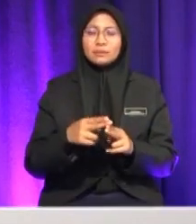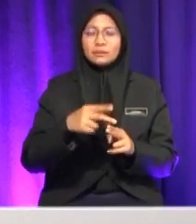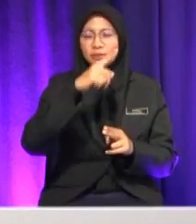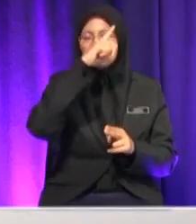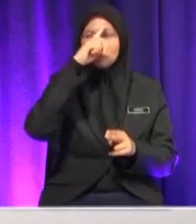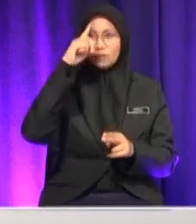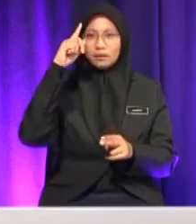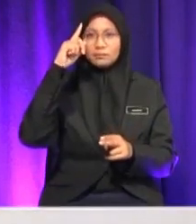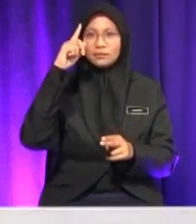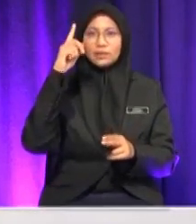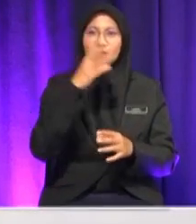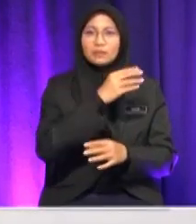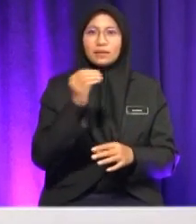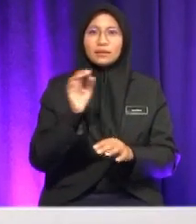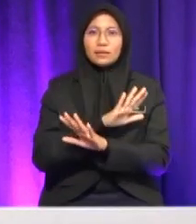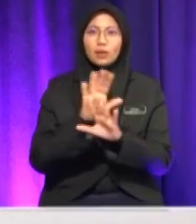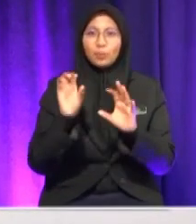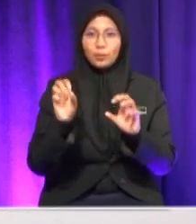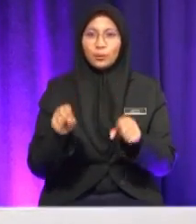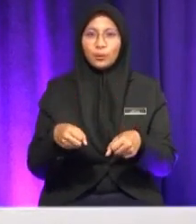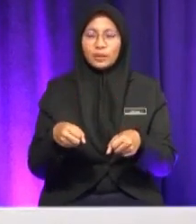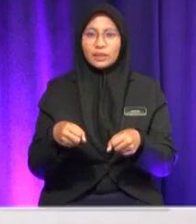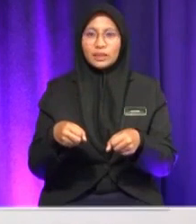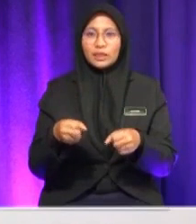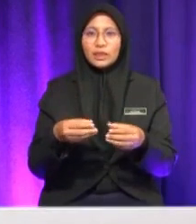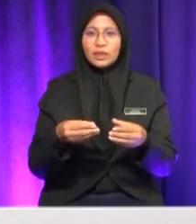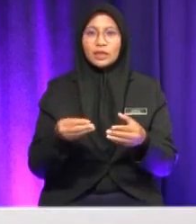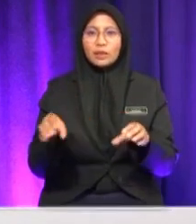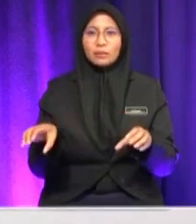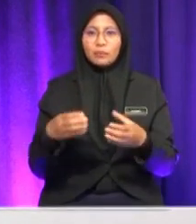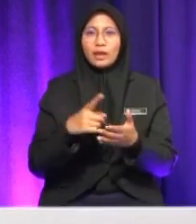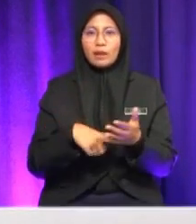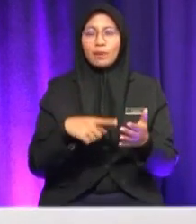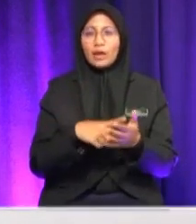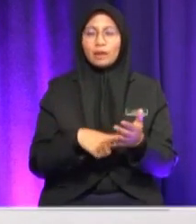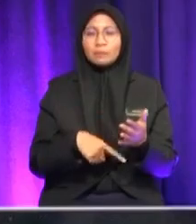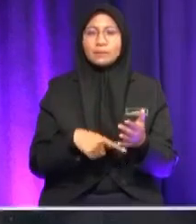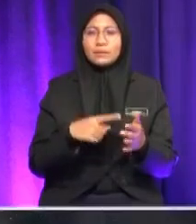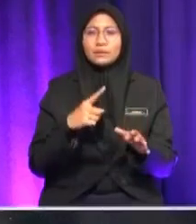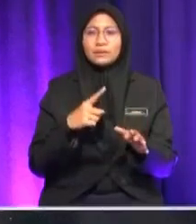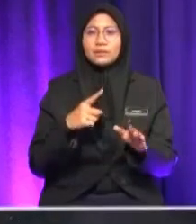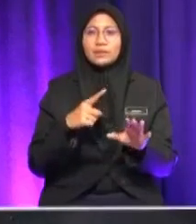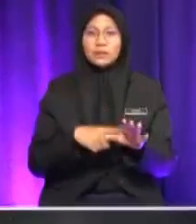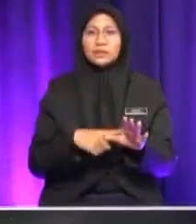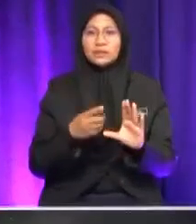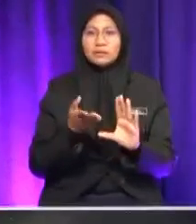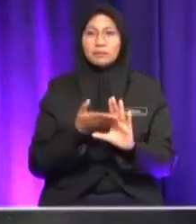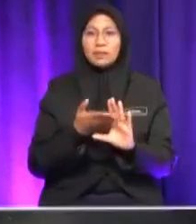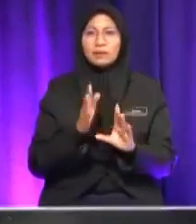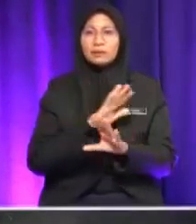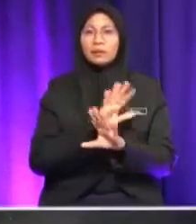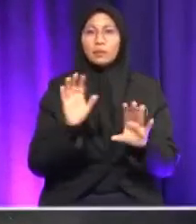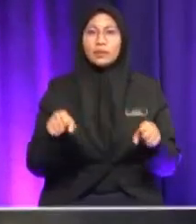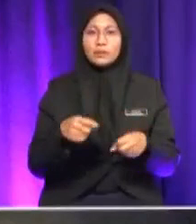itu tidak boleh membuat apa-apa urusan di bank itu. Okey, tepat juga jawapan yang telah pun diberi oleh